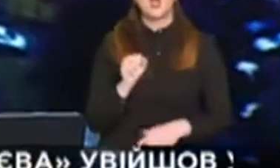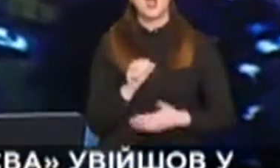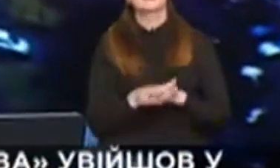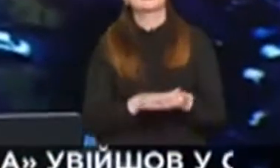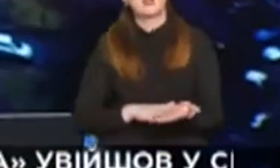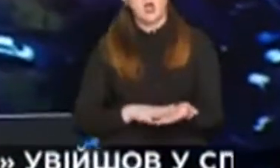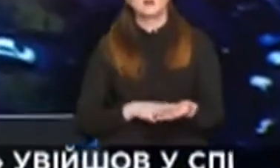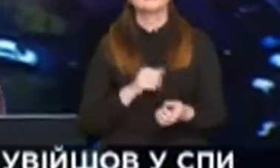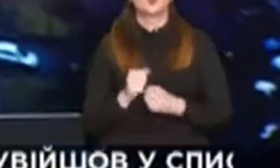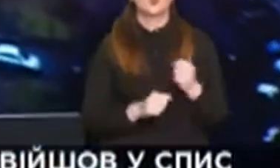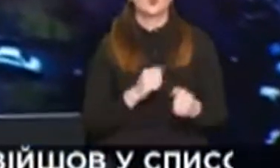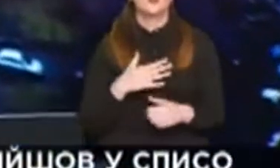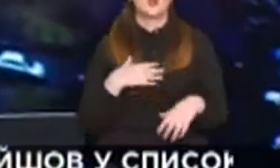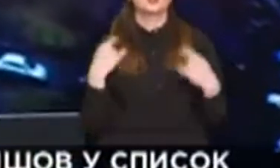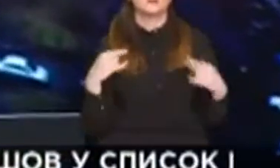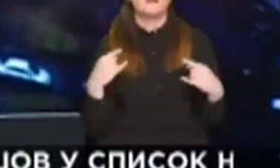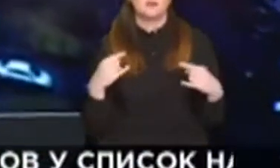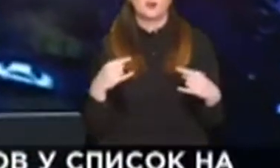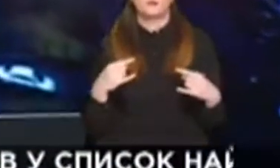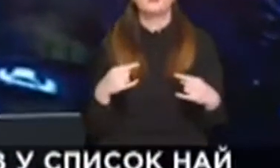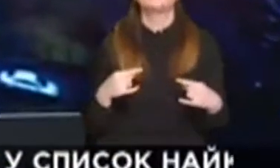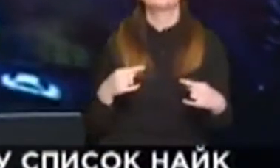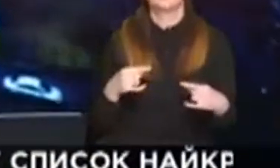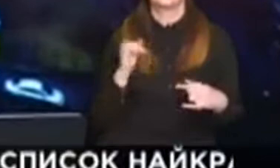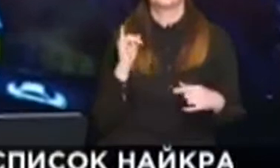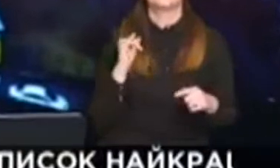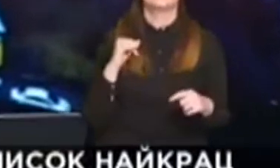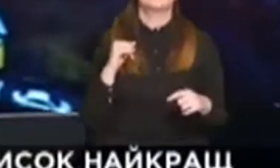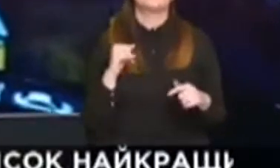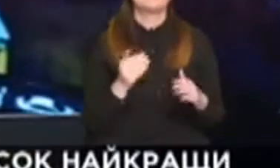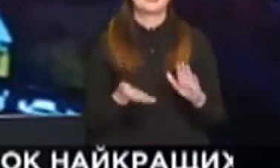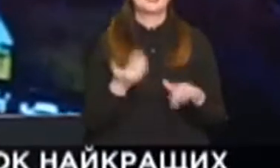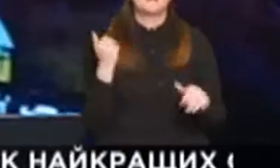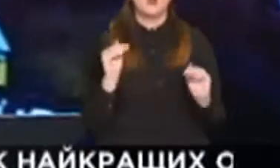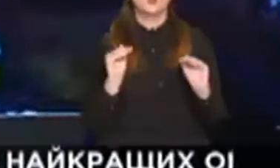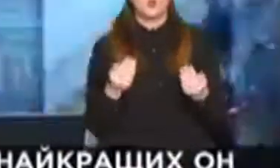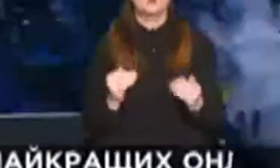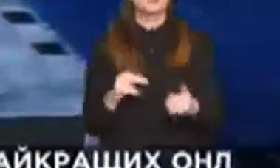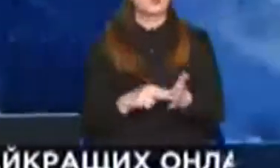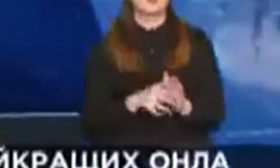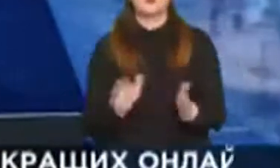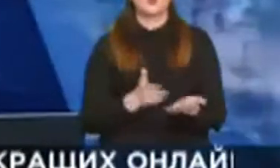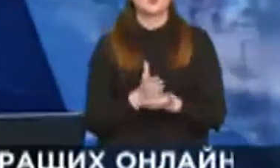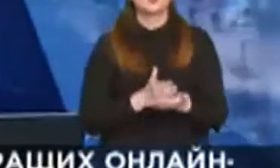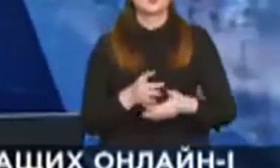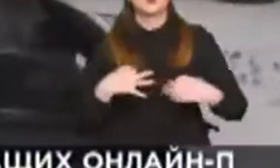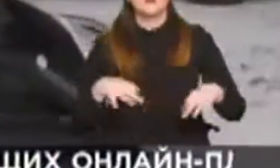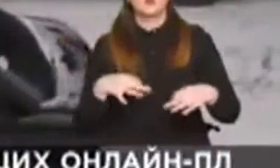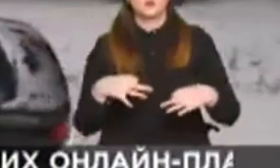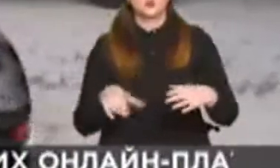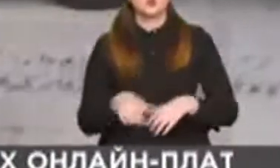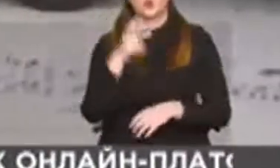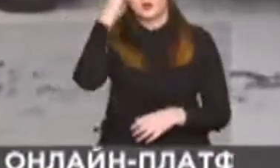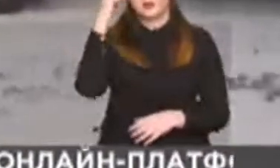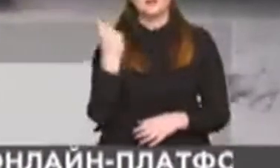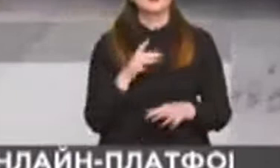далі рухаємося нашим ефіром. І так, знімати обмеження поки що не планують у службі автомобільних доріг